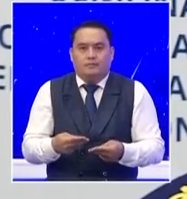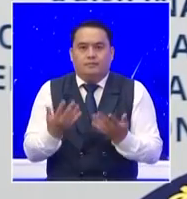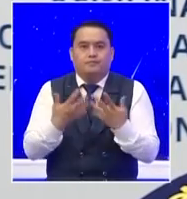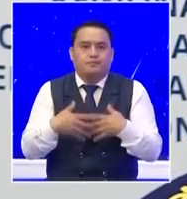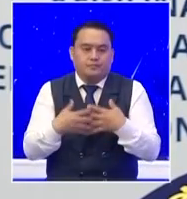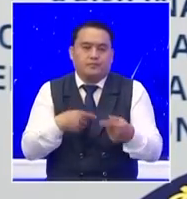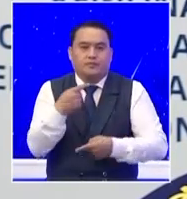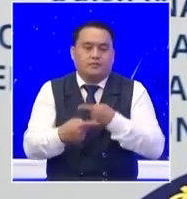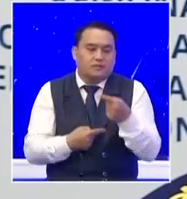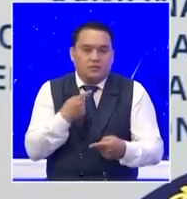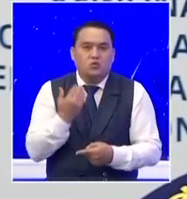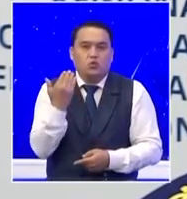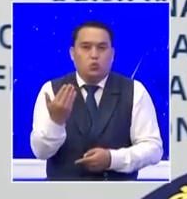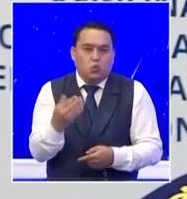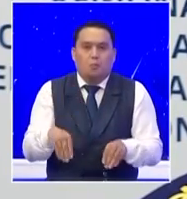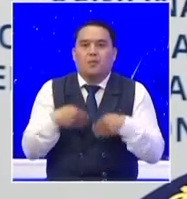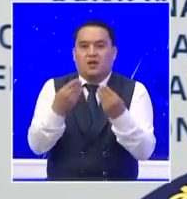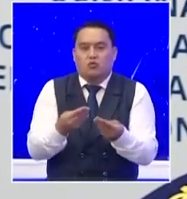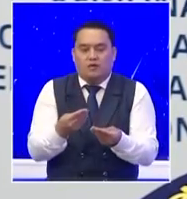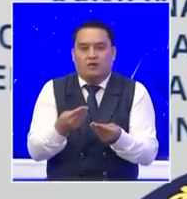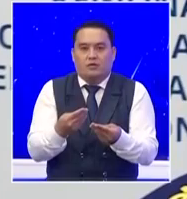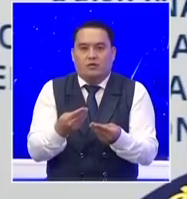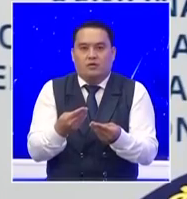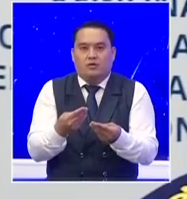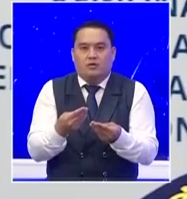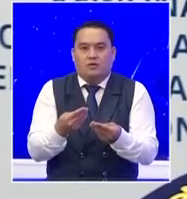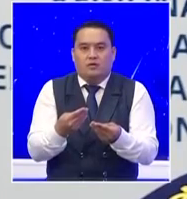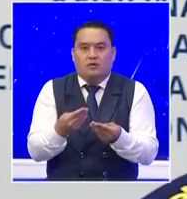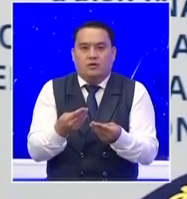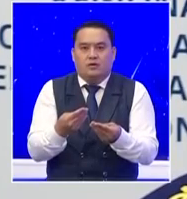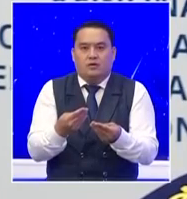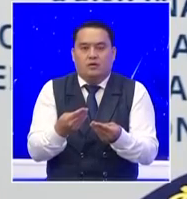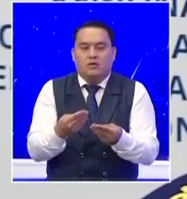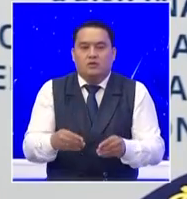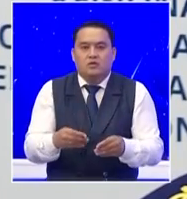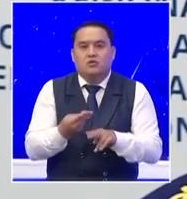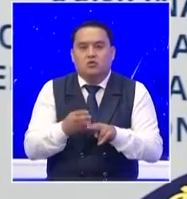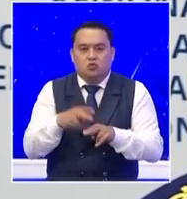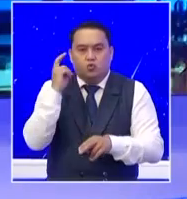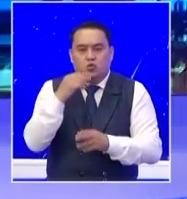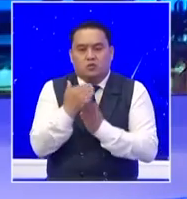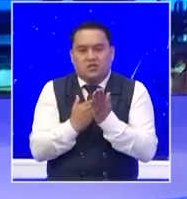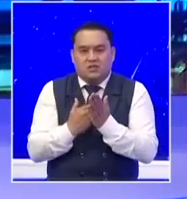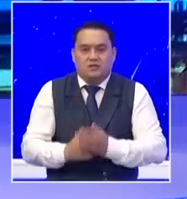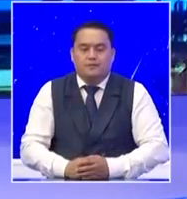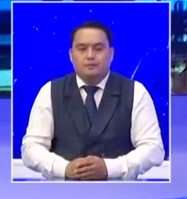автоматом через портал она уже передается в реестр недобросовестных поставщиков.